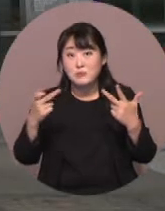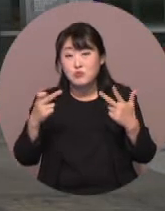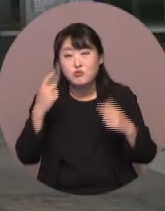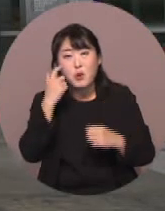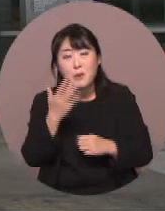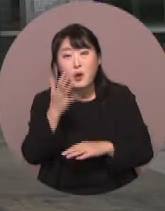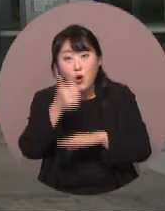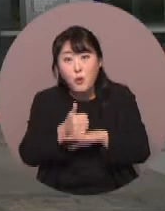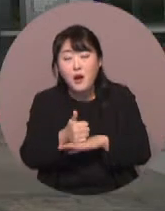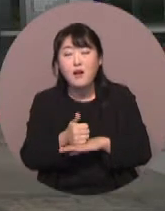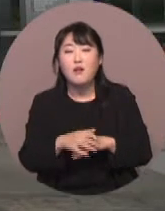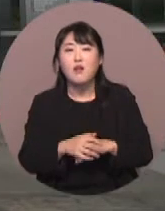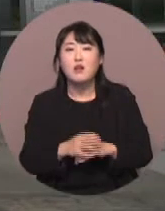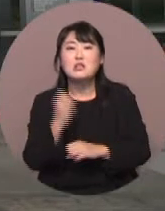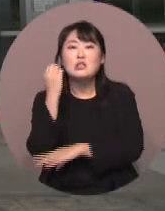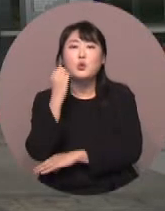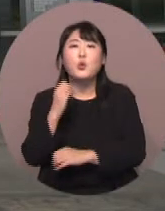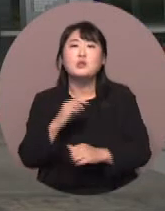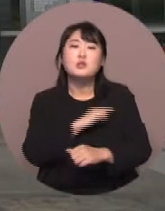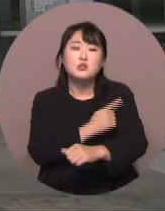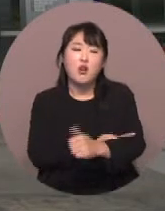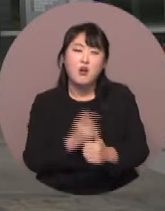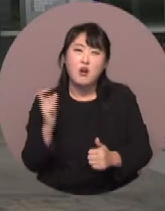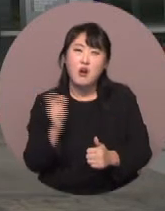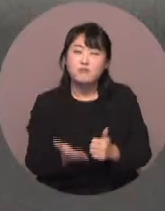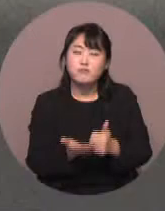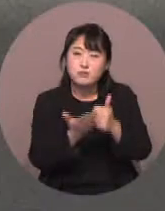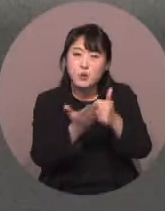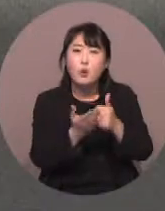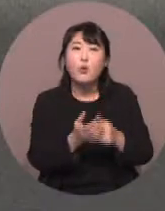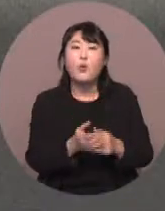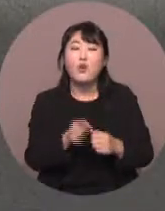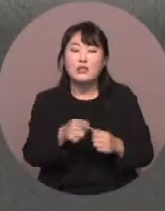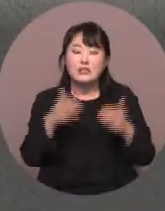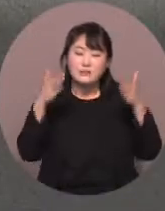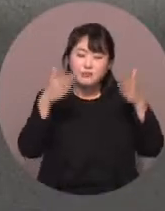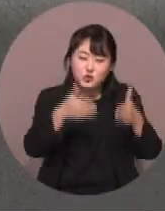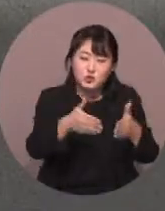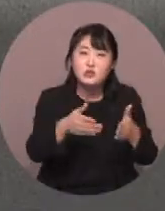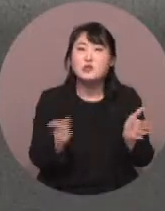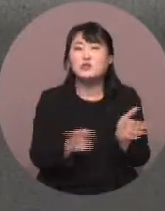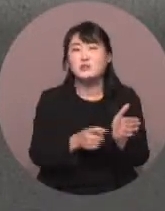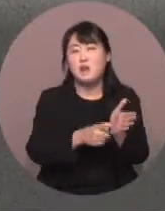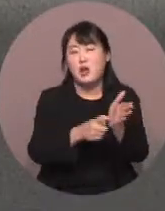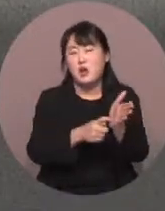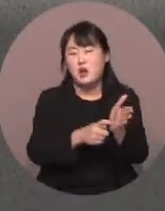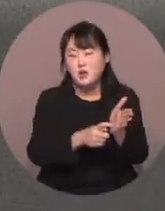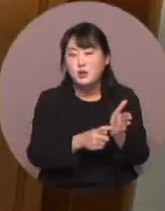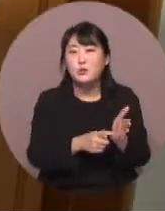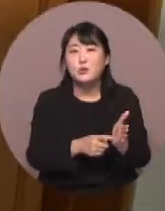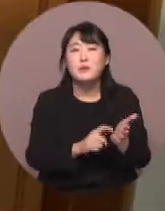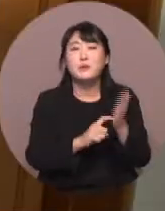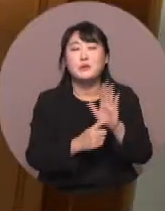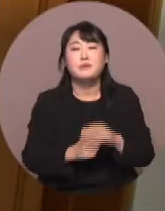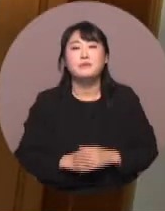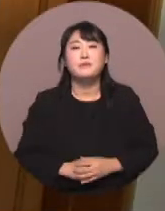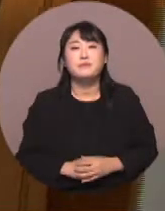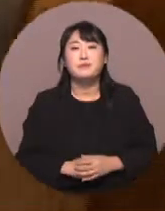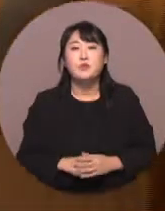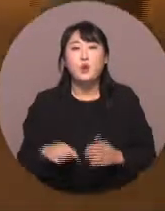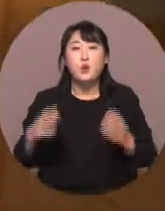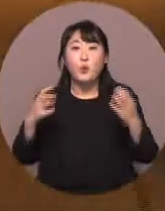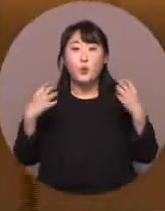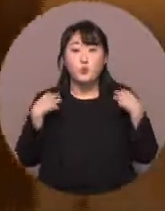결과에서도 기초학력 강화와 학력 신장에 대한 투자가 가장 시급한 것으로 나타났습니다 교육부가